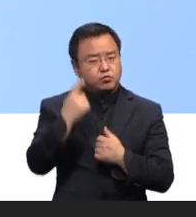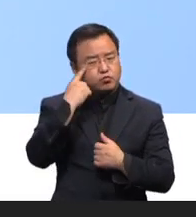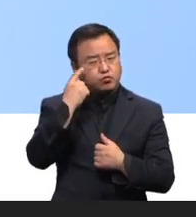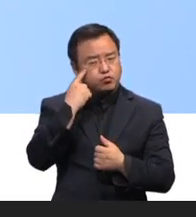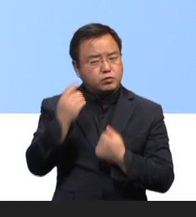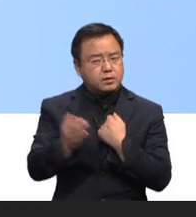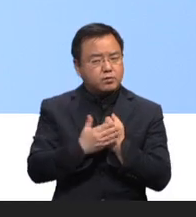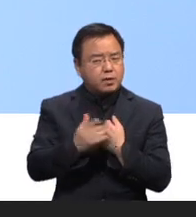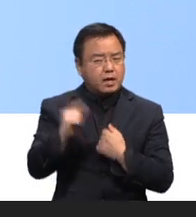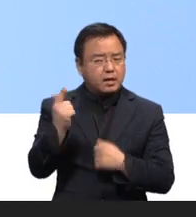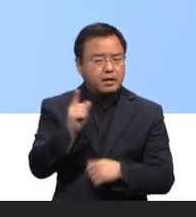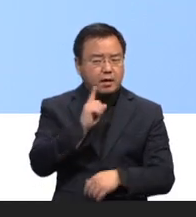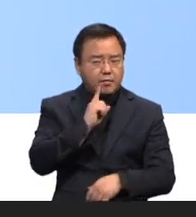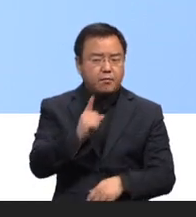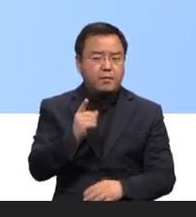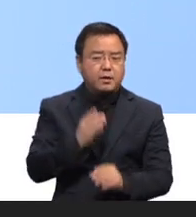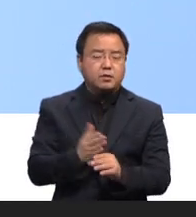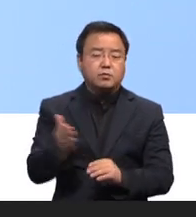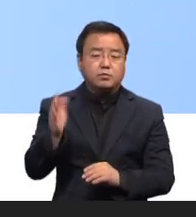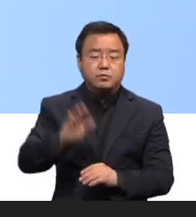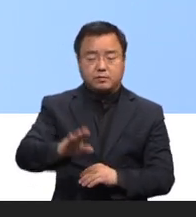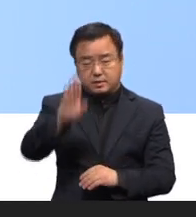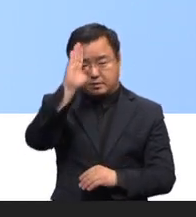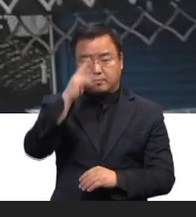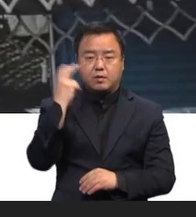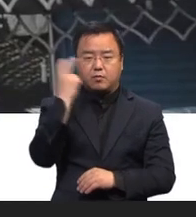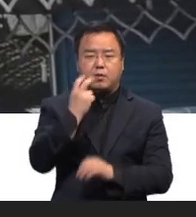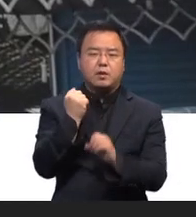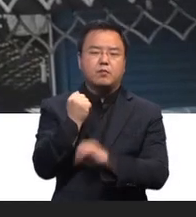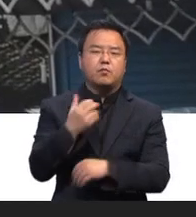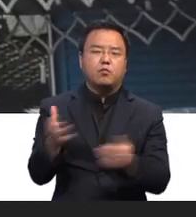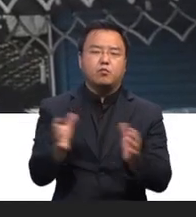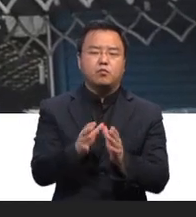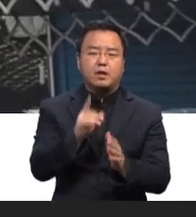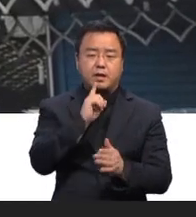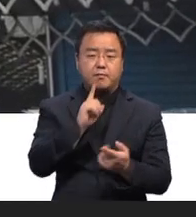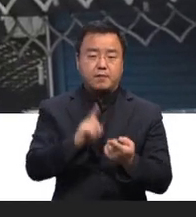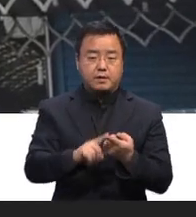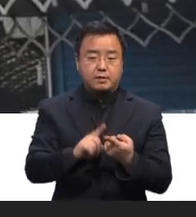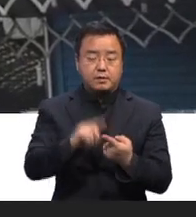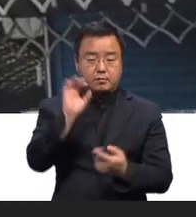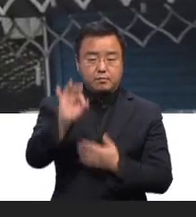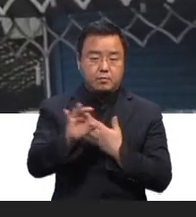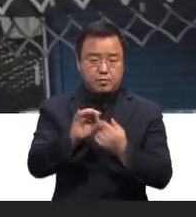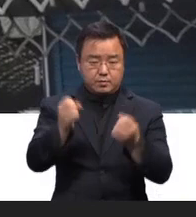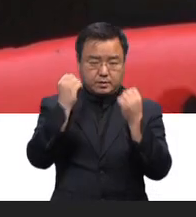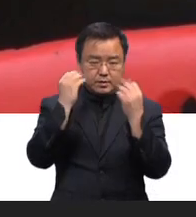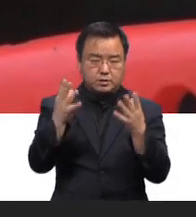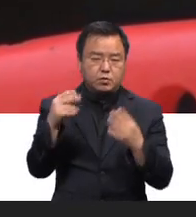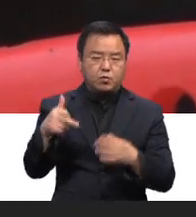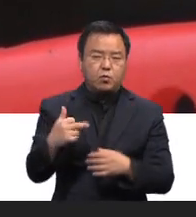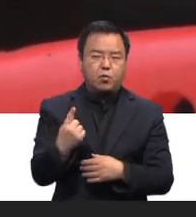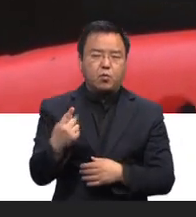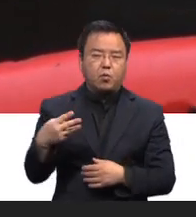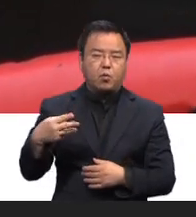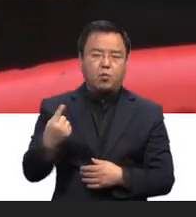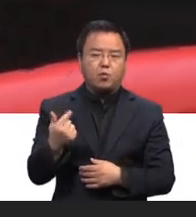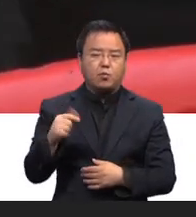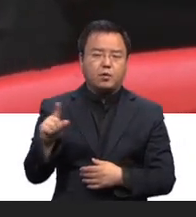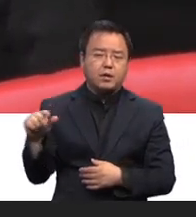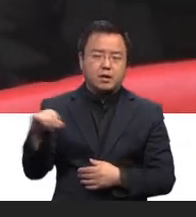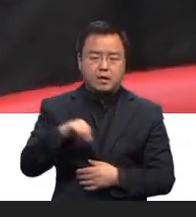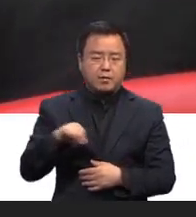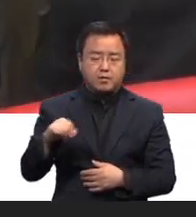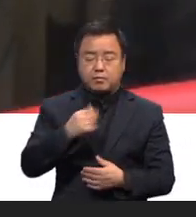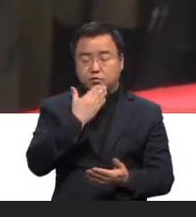가능성이 제기 가 되는 건데요 그게 어 담은 질병관리본부가 보고 있는 바에 따르면 신종 코로나바이러스 도 다른 코로나 바이러스 처럼 역시